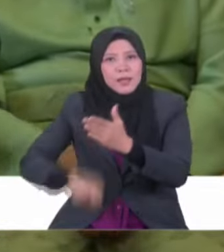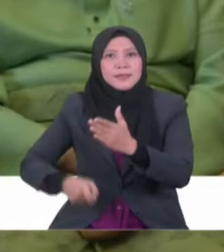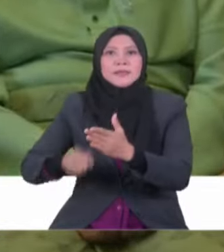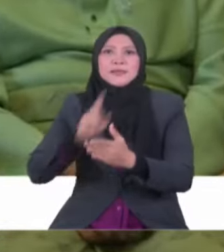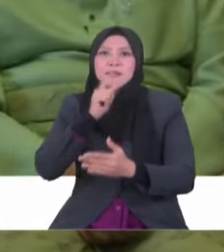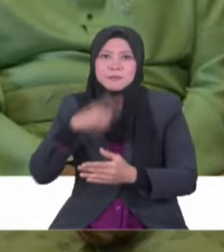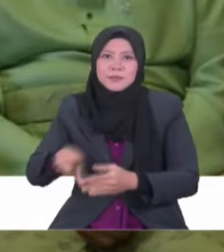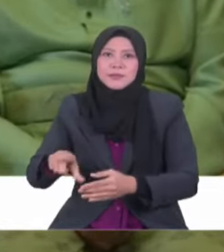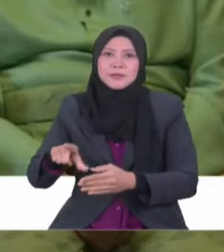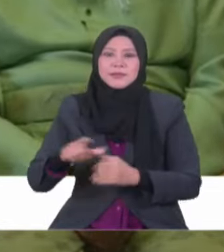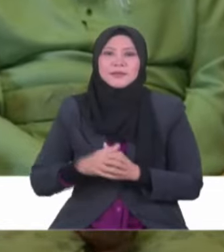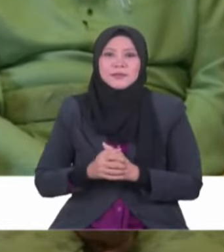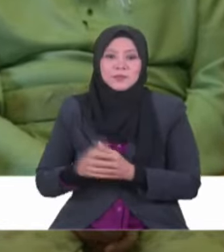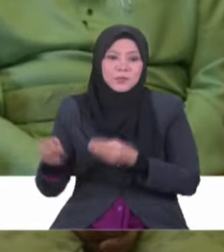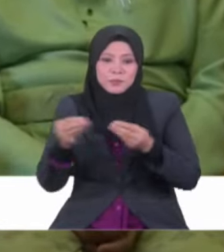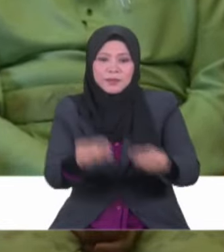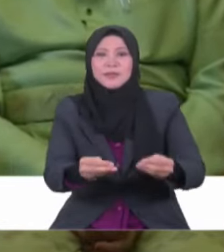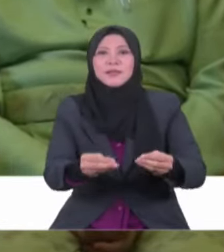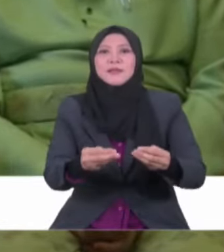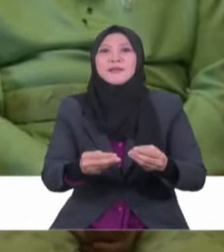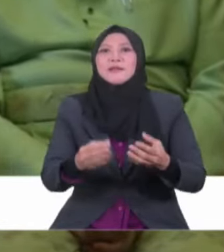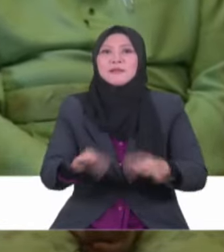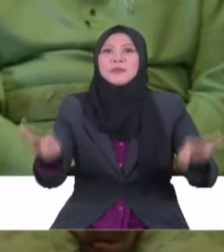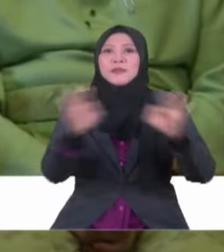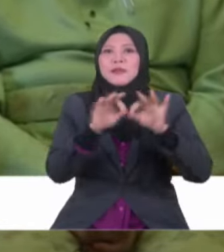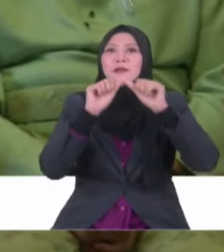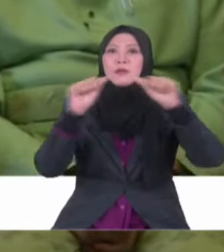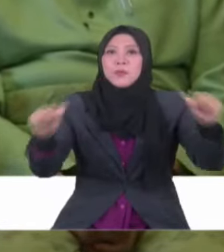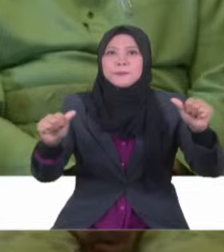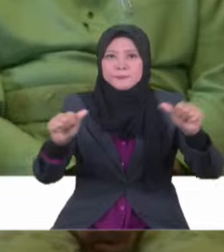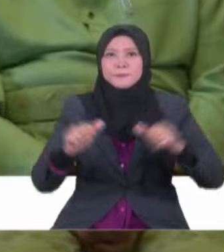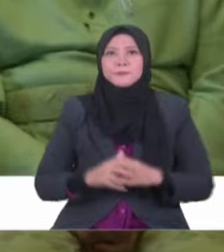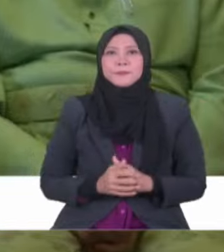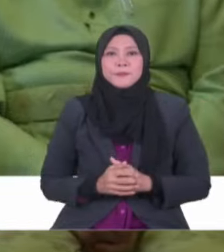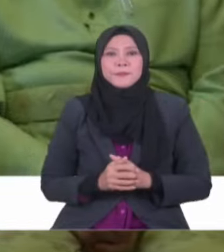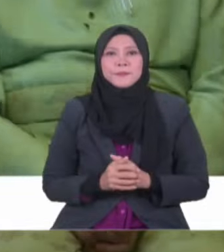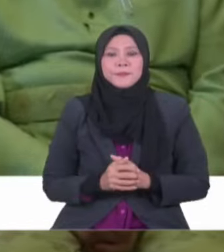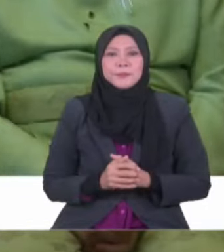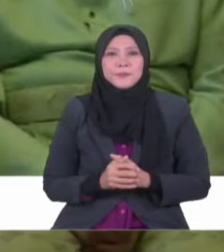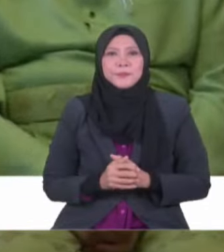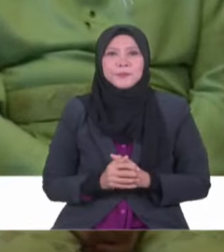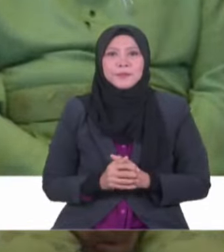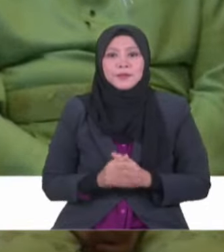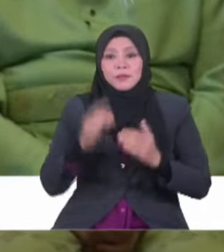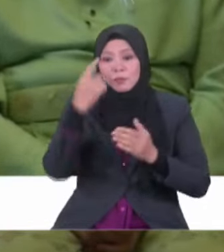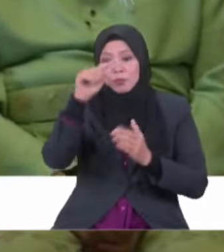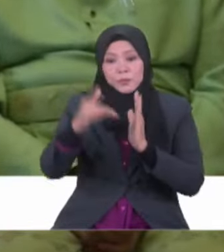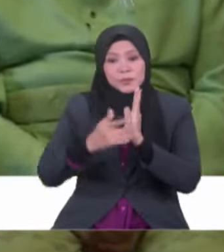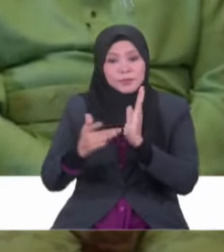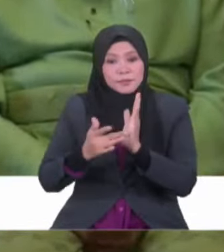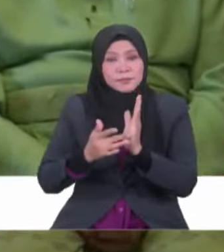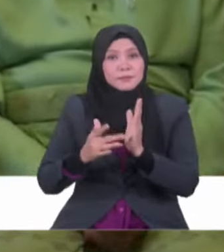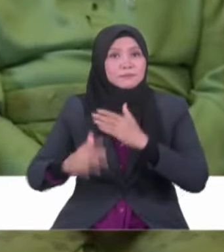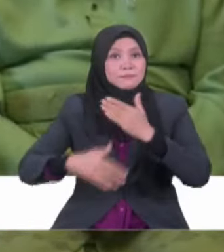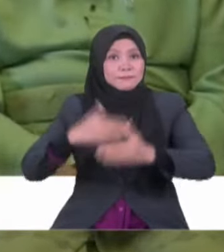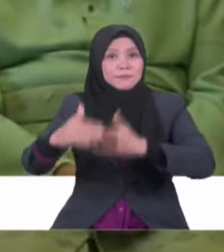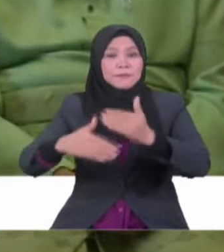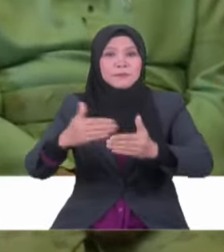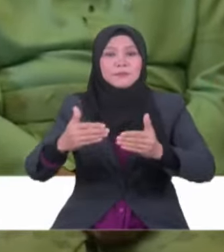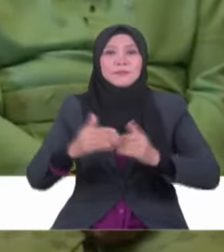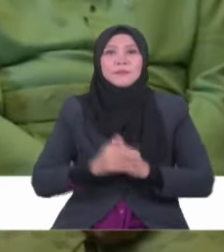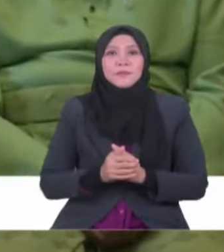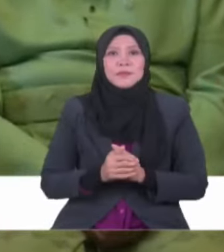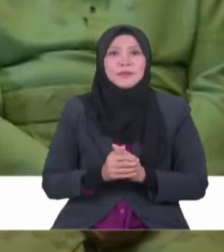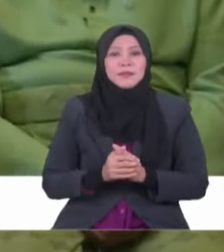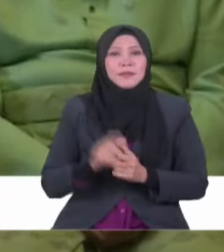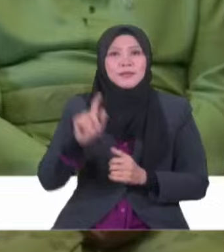suatu kepentingan awam, sekolah dan sebagainya. Dan ini dari segi teknikal pelaksanaannya,